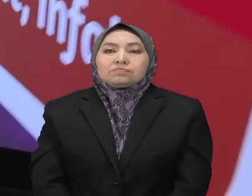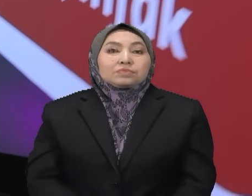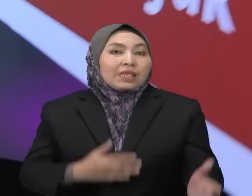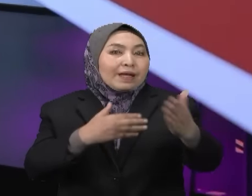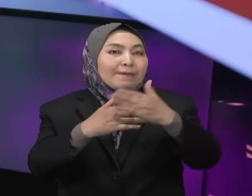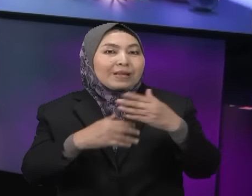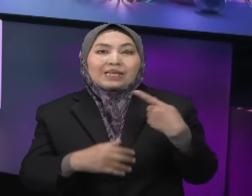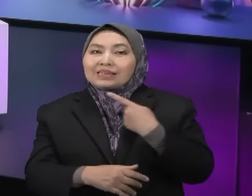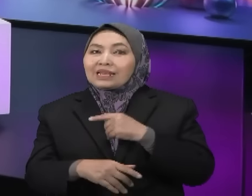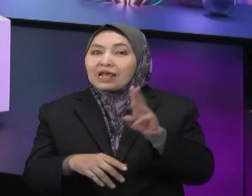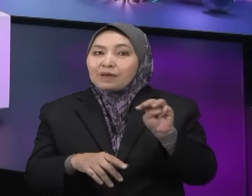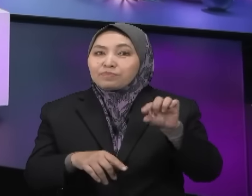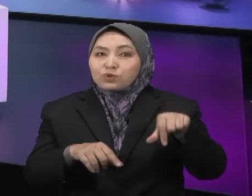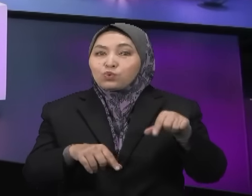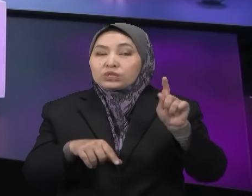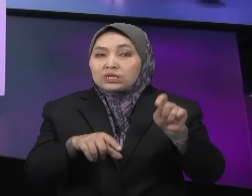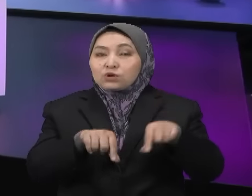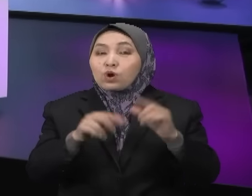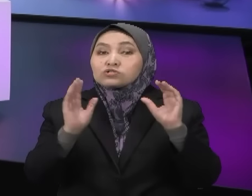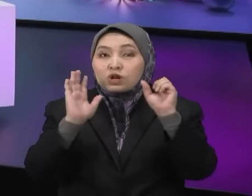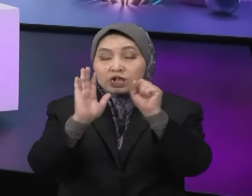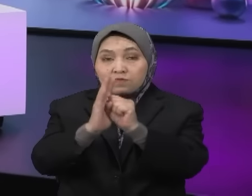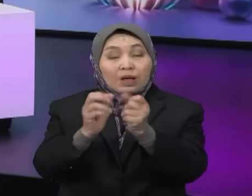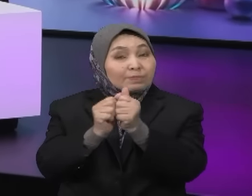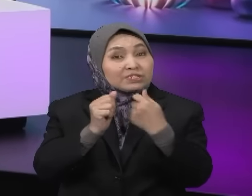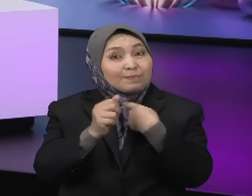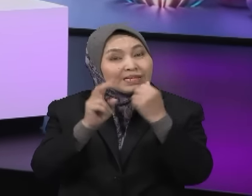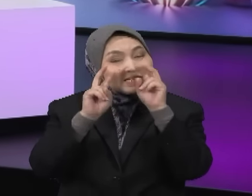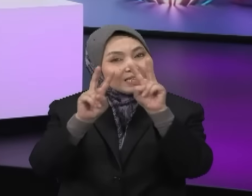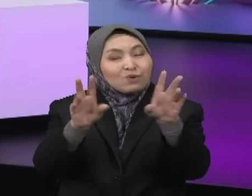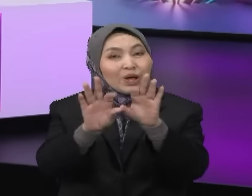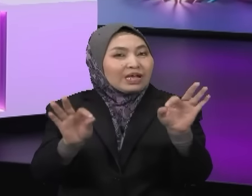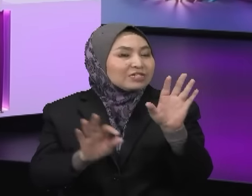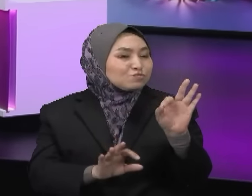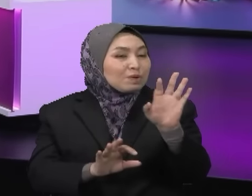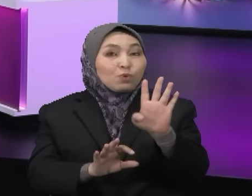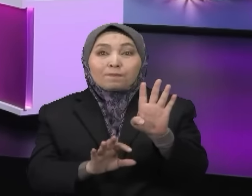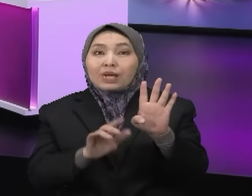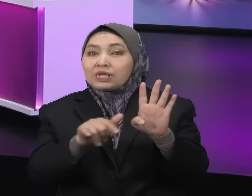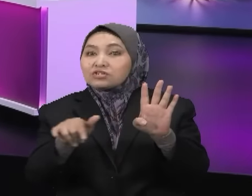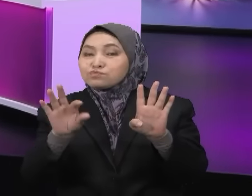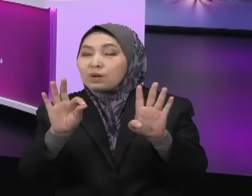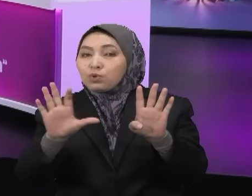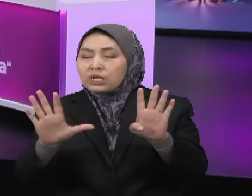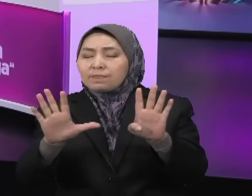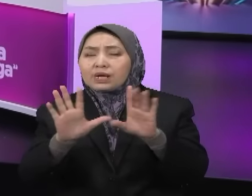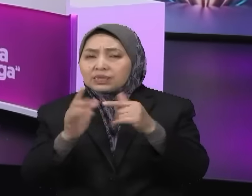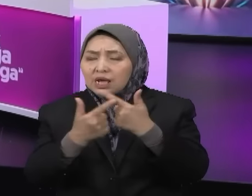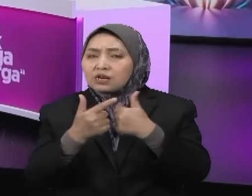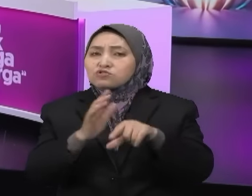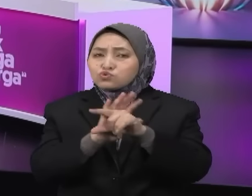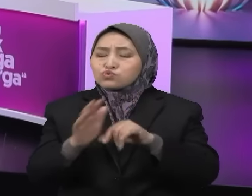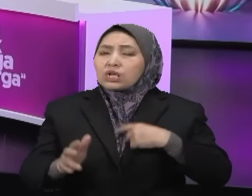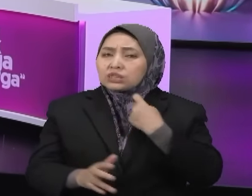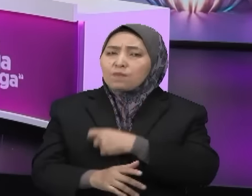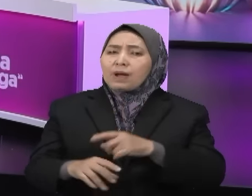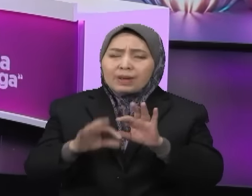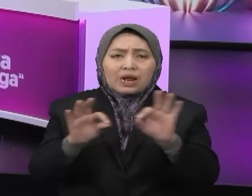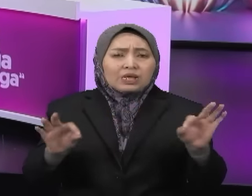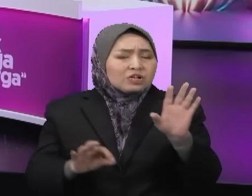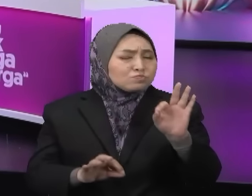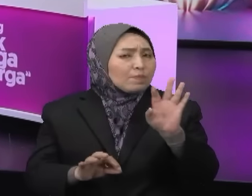Kembali kita dalam My Quran Time, Quran Solat Infaq. Sama-sama kita melihat kepada ayat yang ke-94 dan 95 daripada Surah At-Taubah. Pada ayat yang